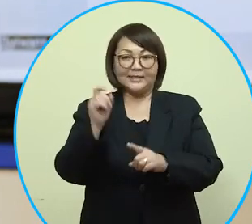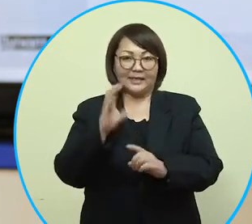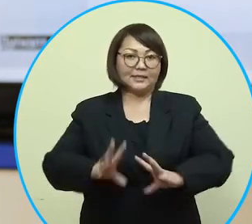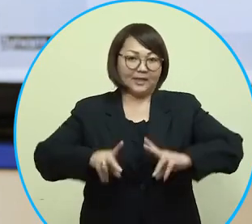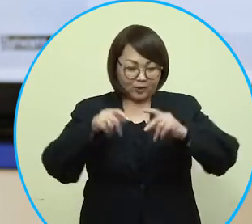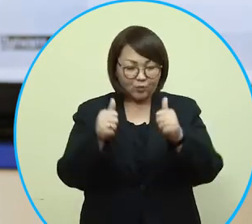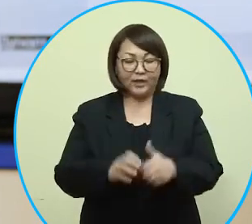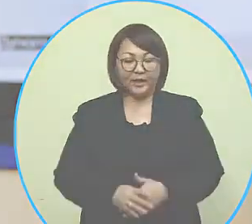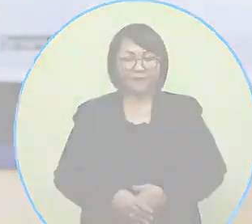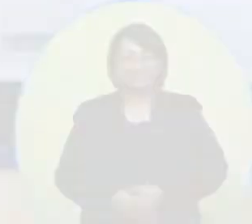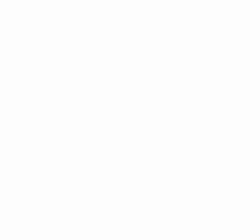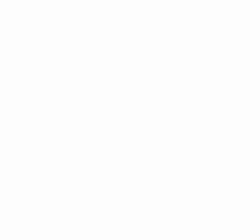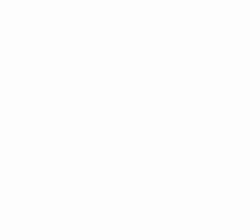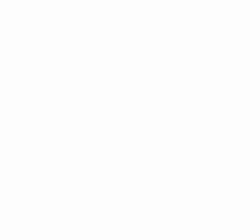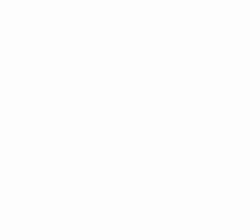засаарай.